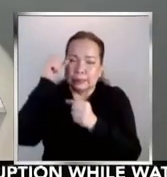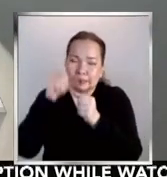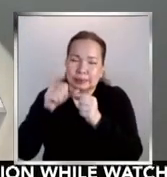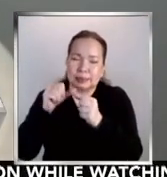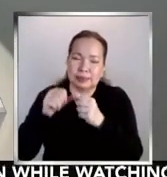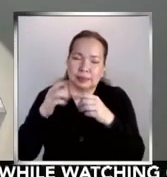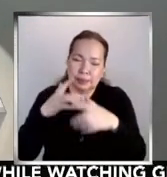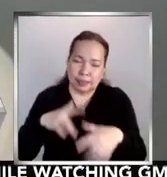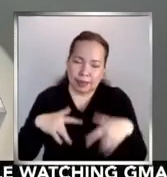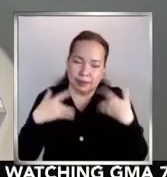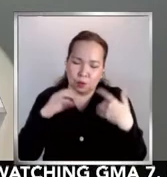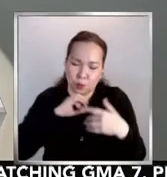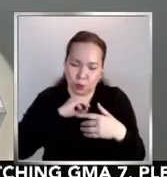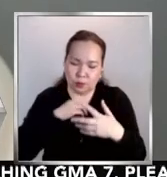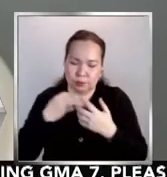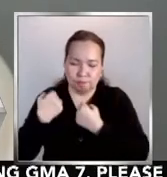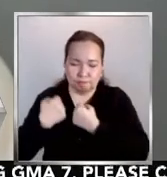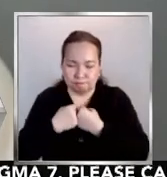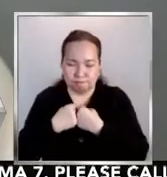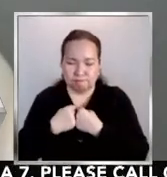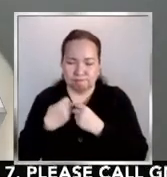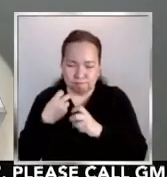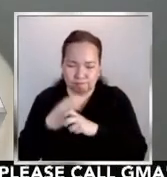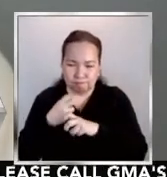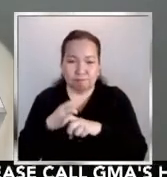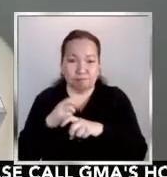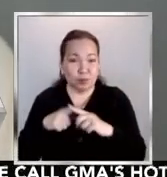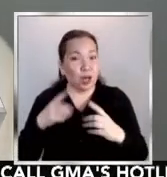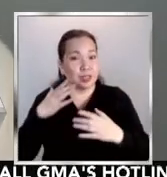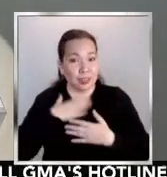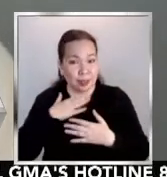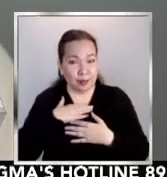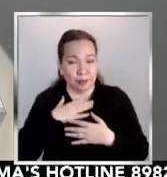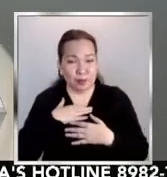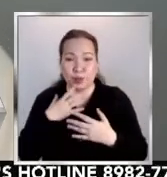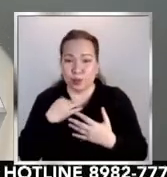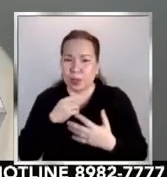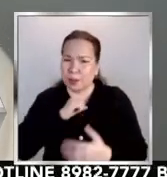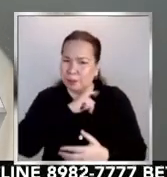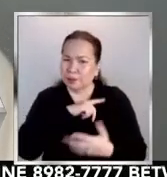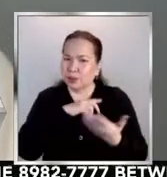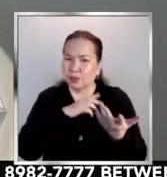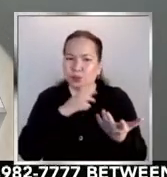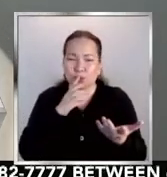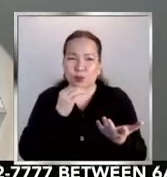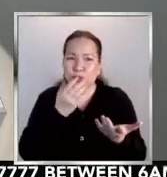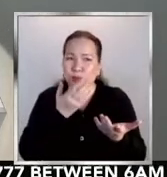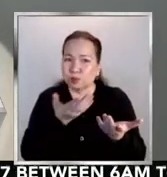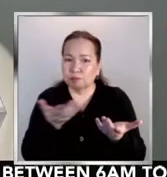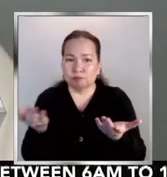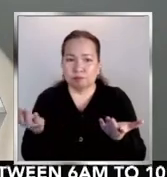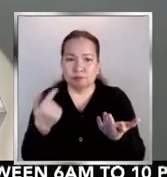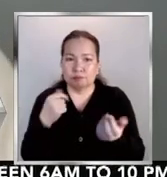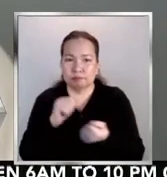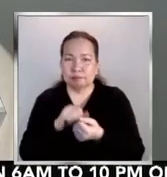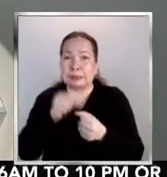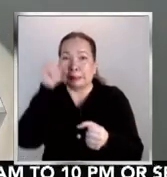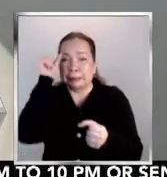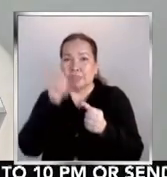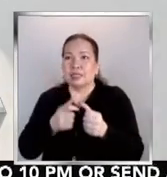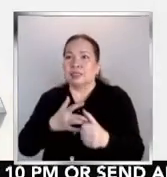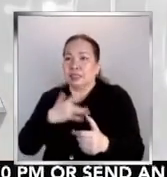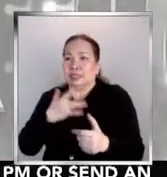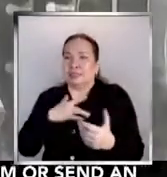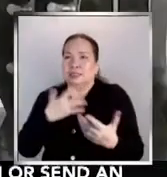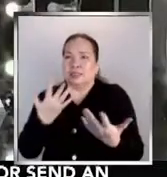mga pagsubok sa'yo, pero natutuwa din po ako na ako yung gumanap kasi alam na alam ko din po mismo kung ano po yung naramdaman ko ng mga panahon